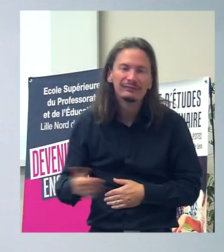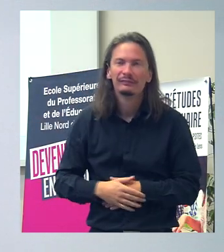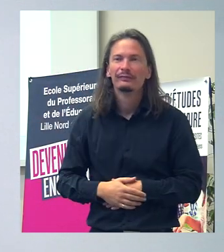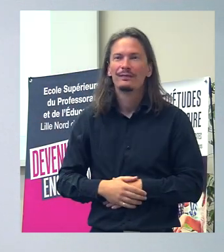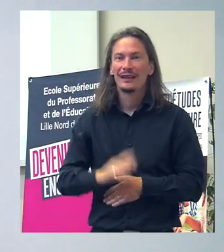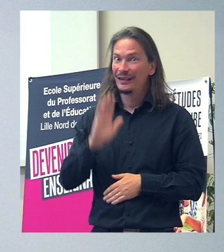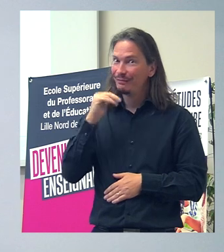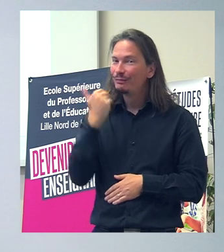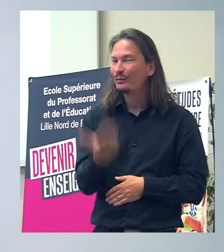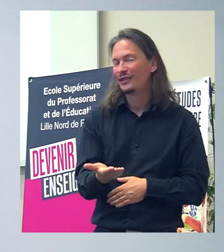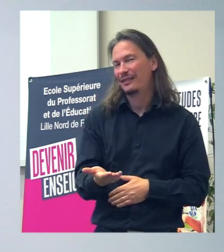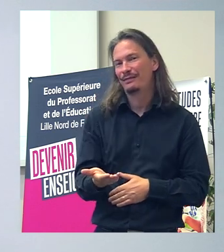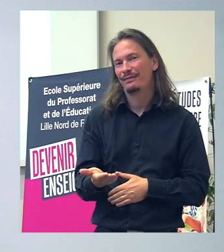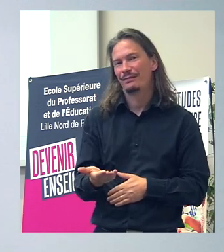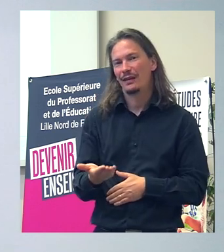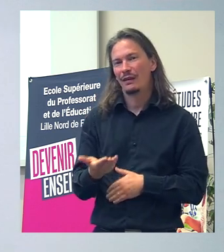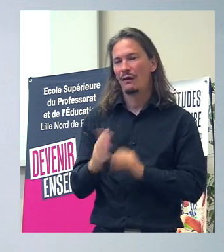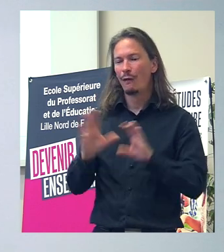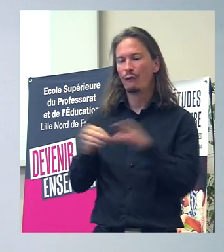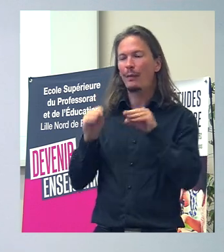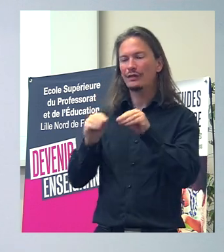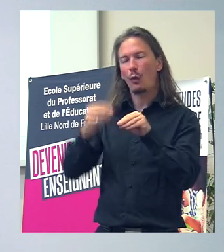Donc, la formation morale